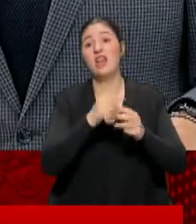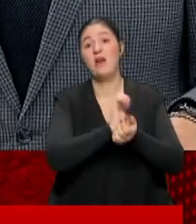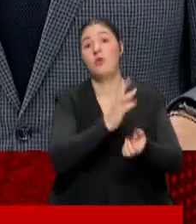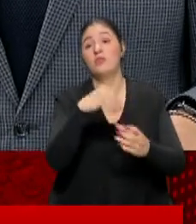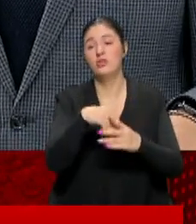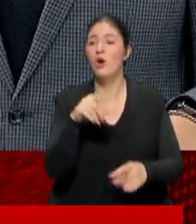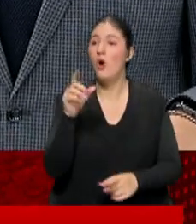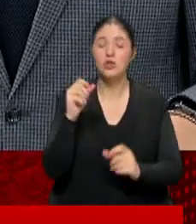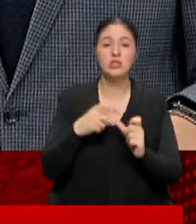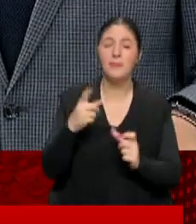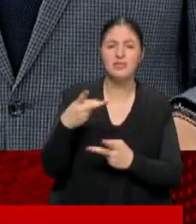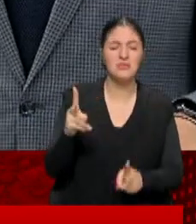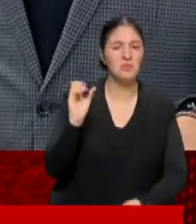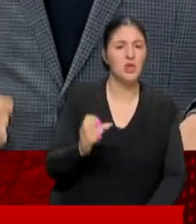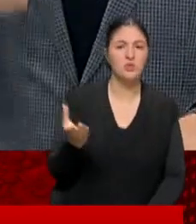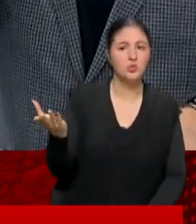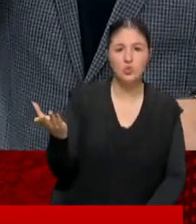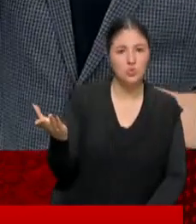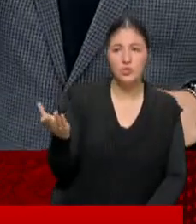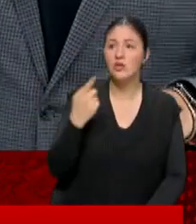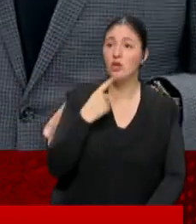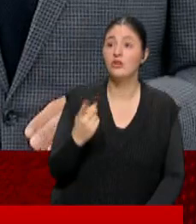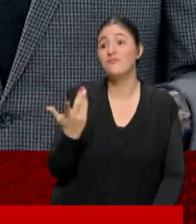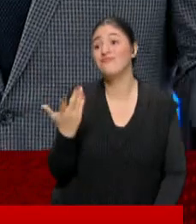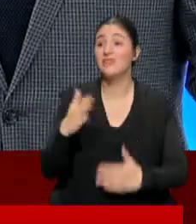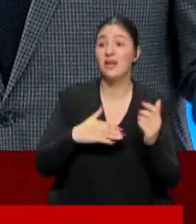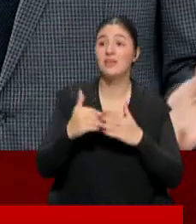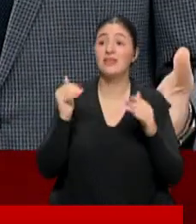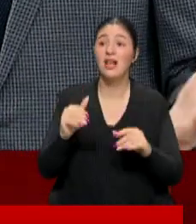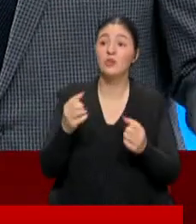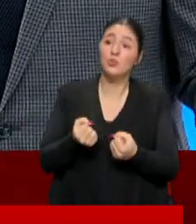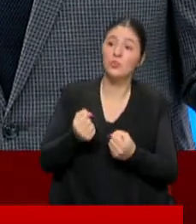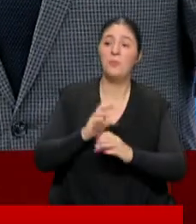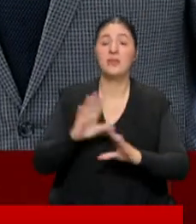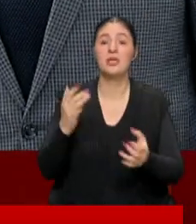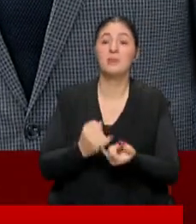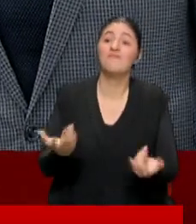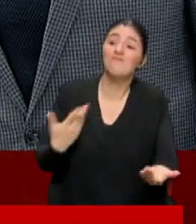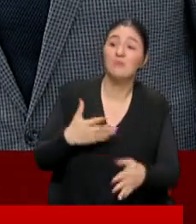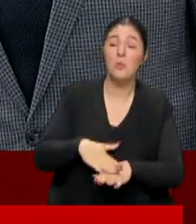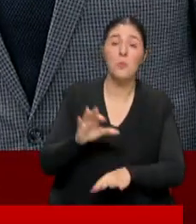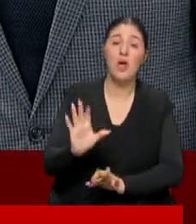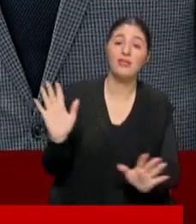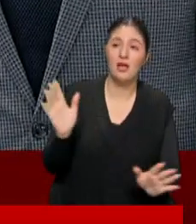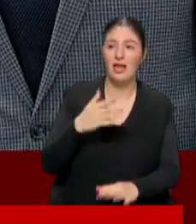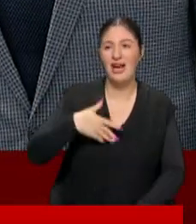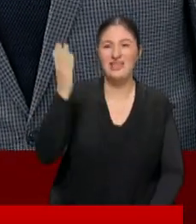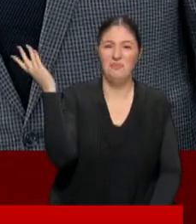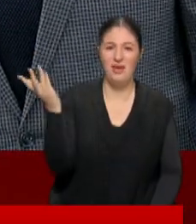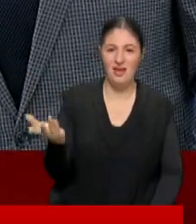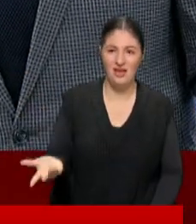için ama o gün samastı serbest bırakıyorsun diyorsun ki ya Elimizden geldiği kadar tuttuk kardeşim ne yapalım Hadi